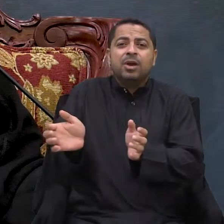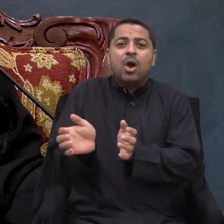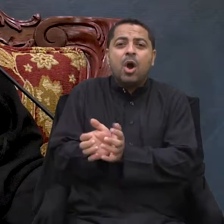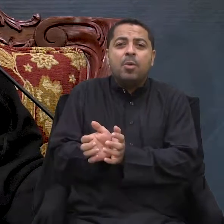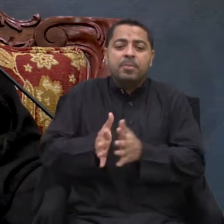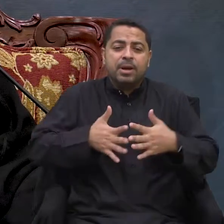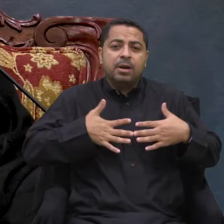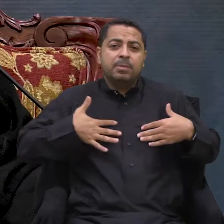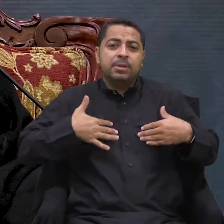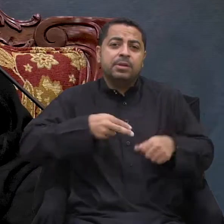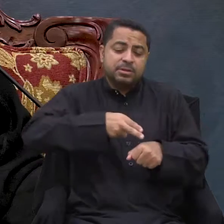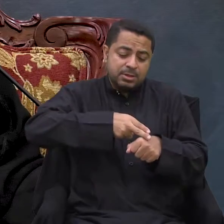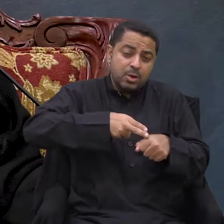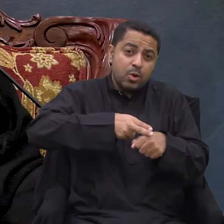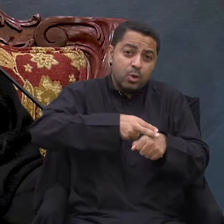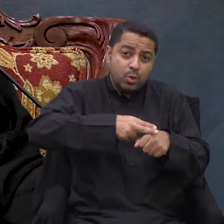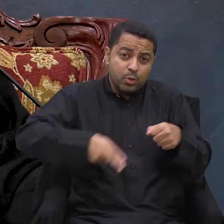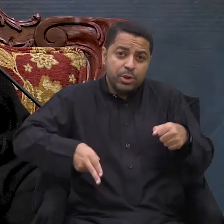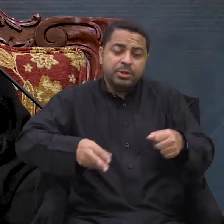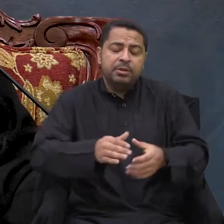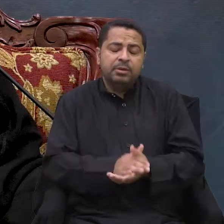والذابح من بعض